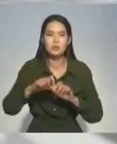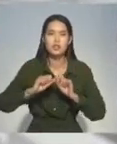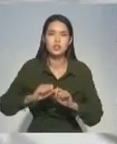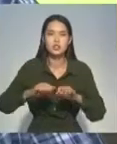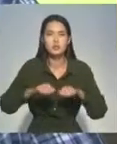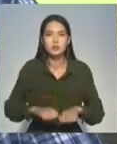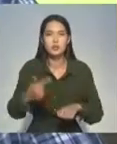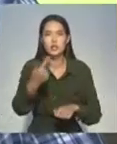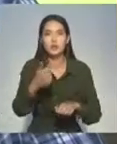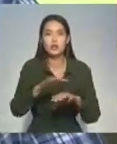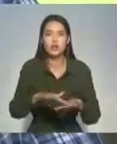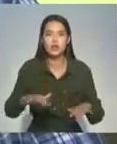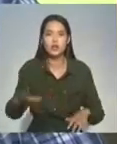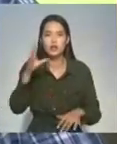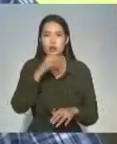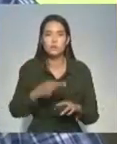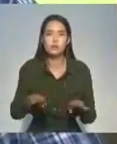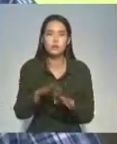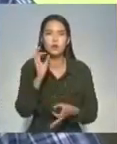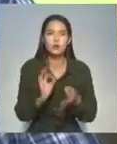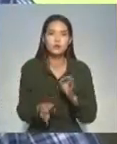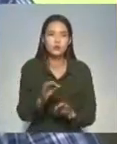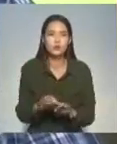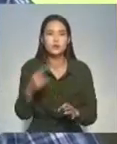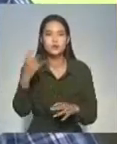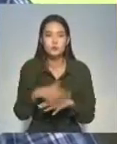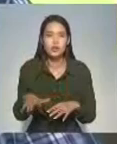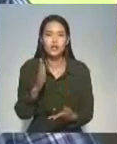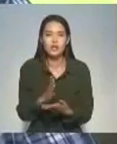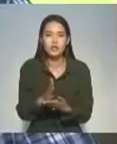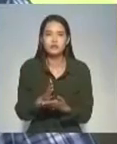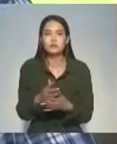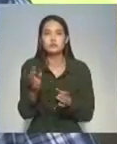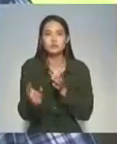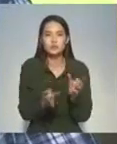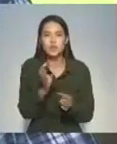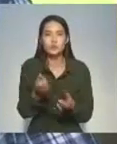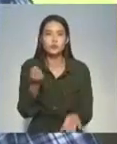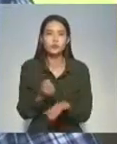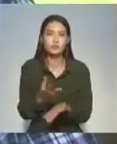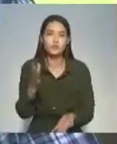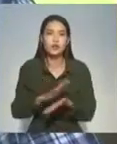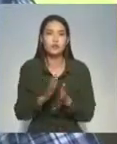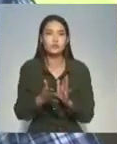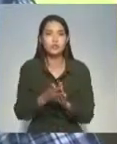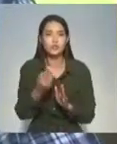прав граждан. Конституционные нормы стали наполняться реальным содержанием. За ними стало